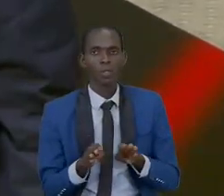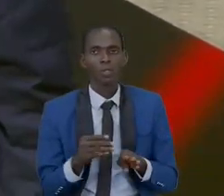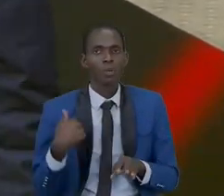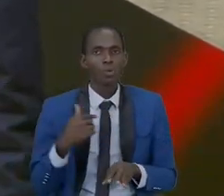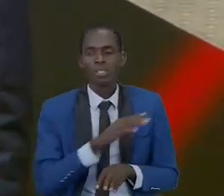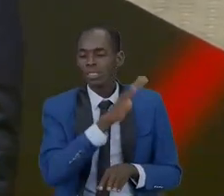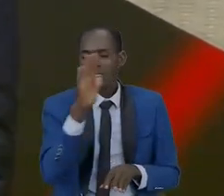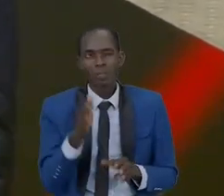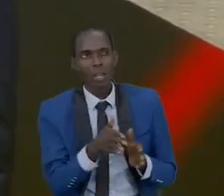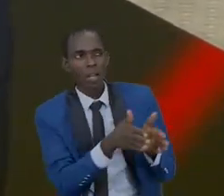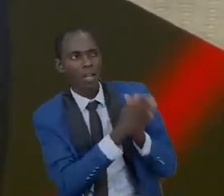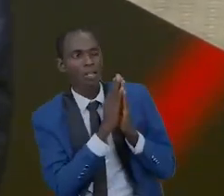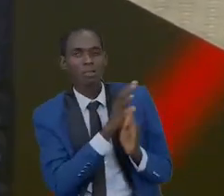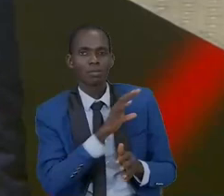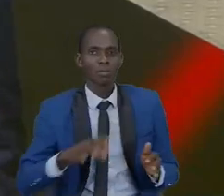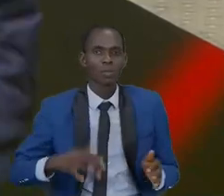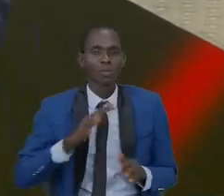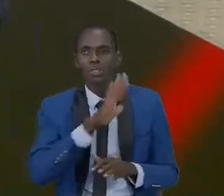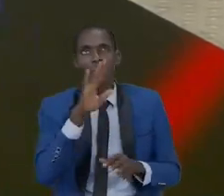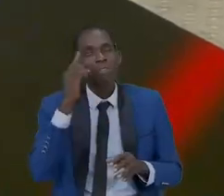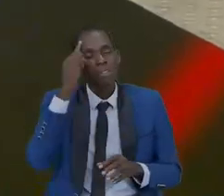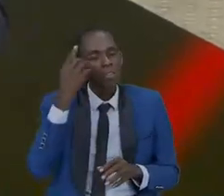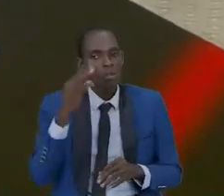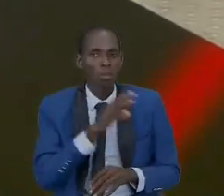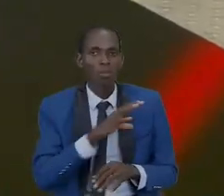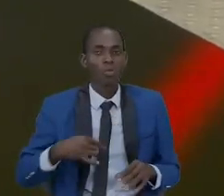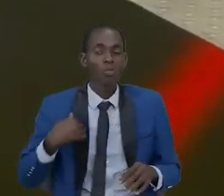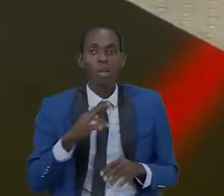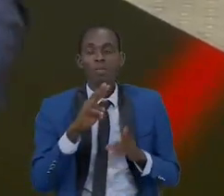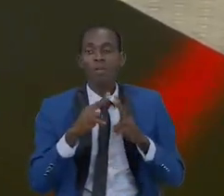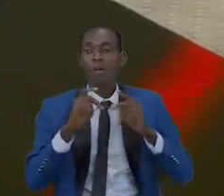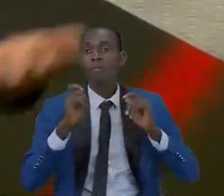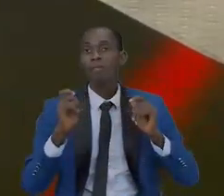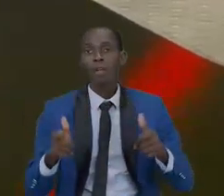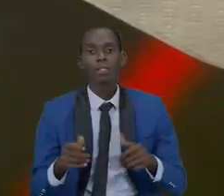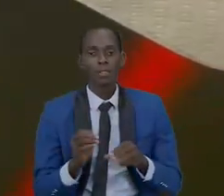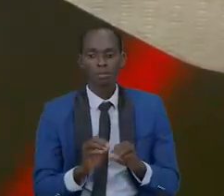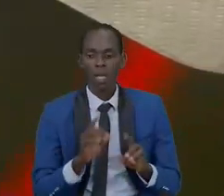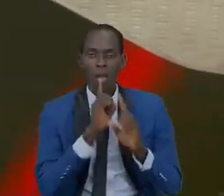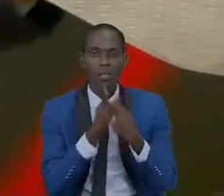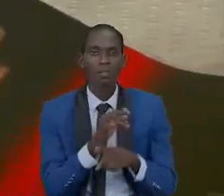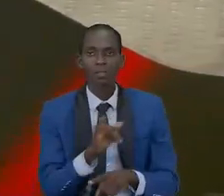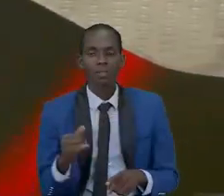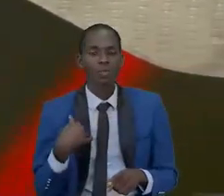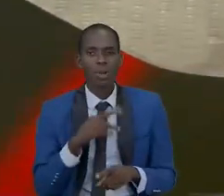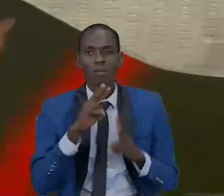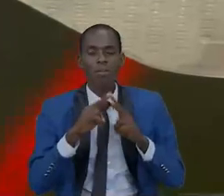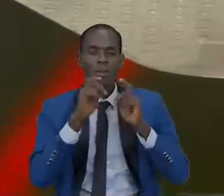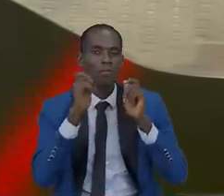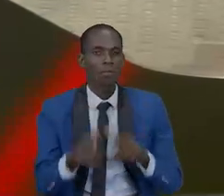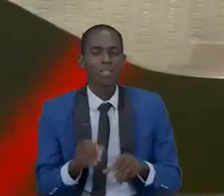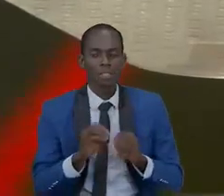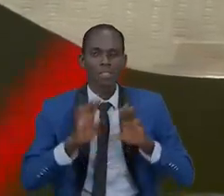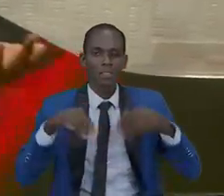ne consultons même pas Christelle nous ne pensons même pas à Christian nous sommes si rapide nous sommes si précipiter nous sommes